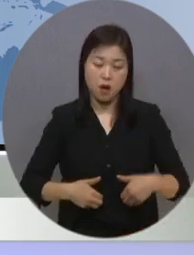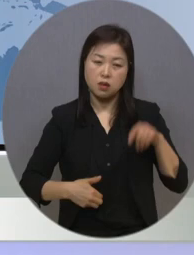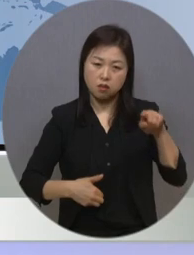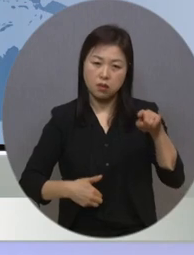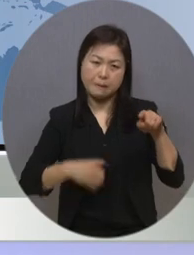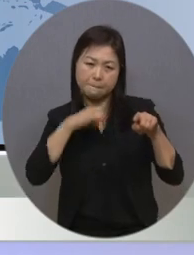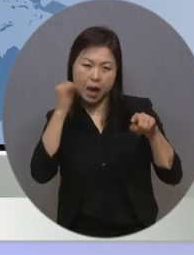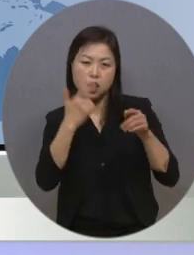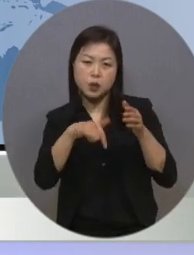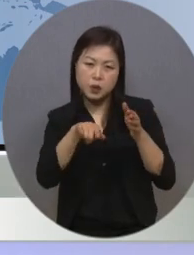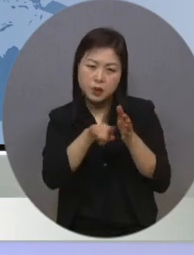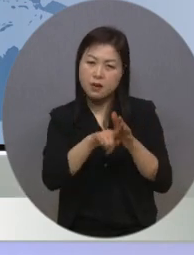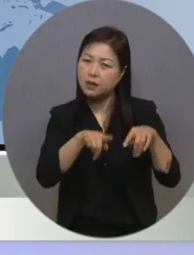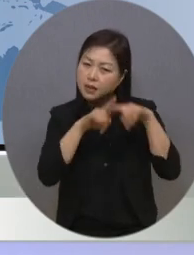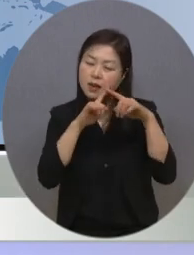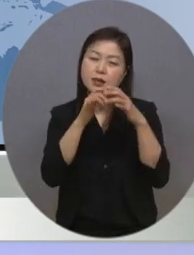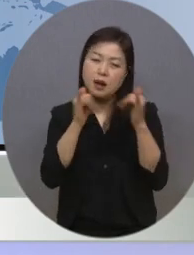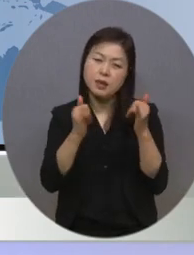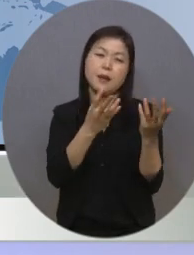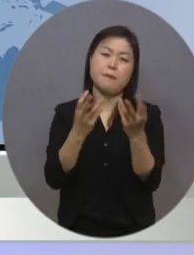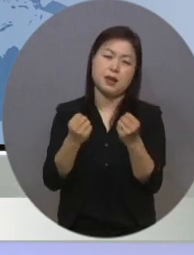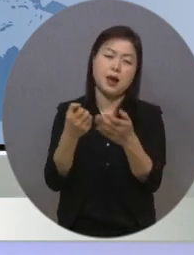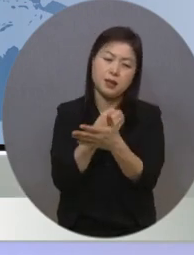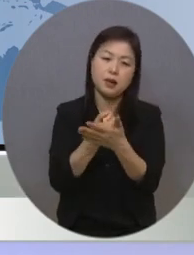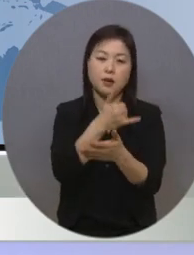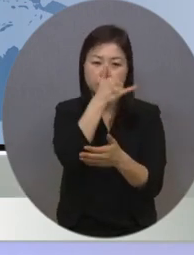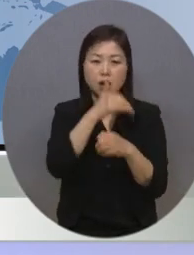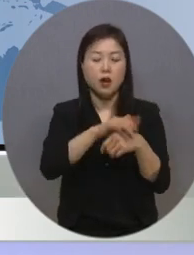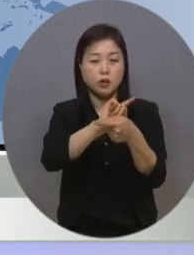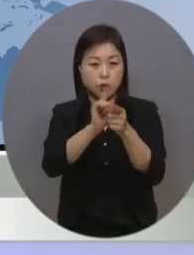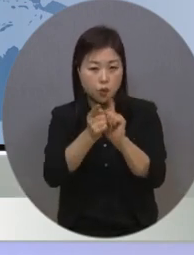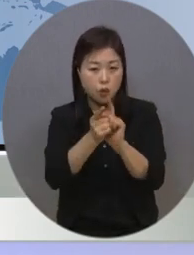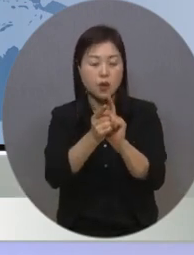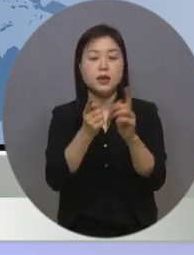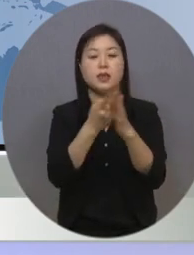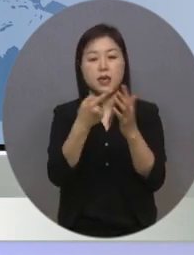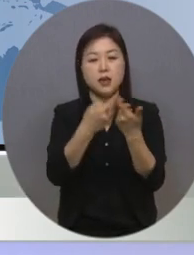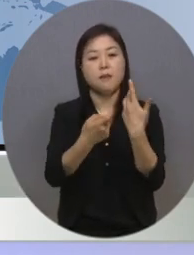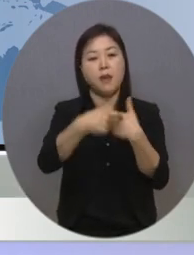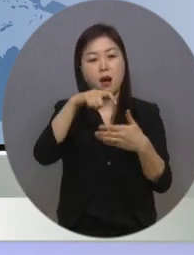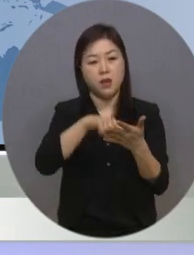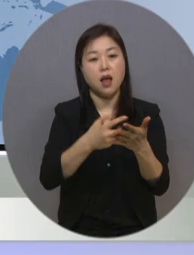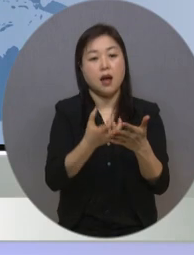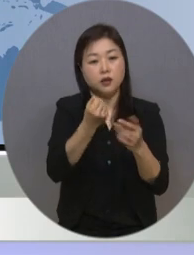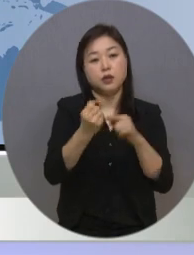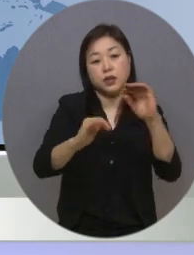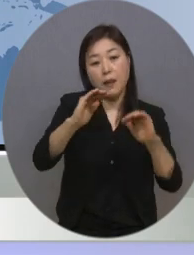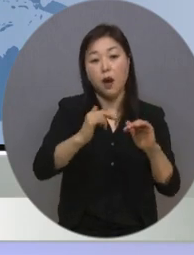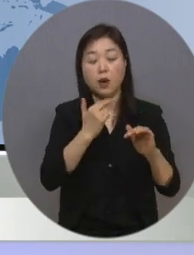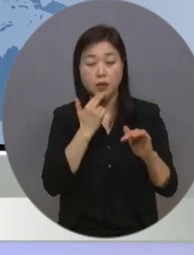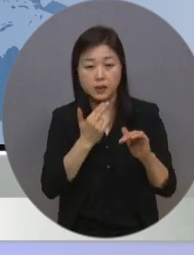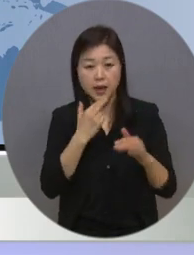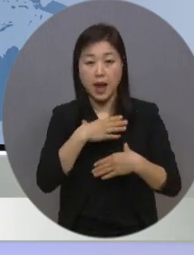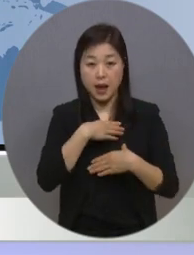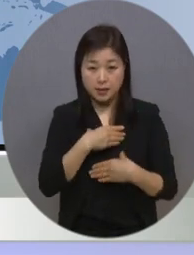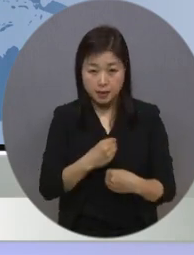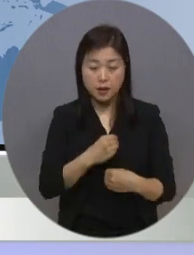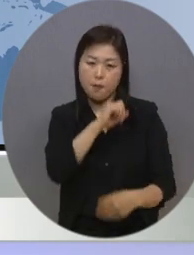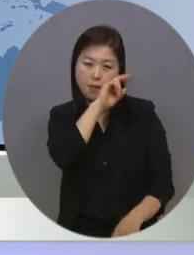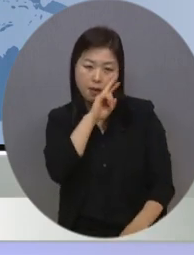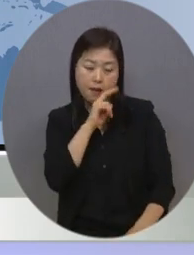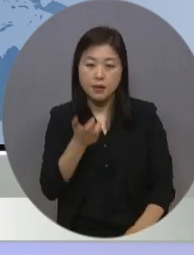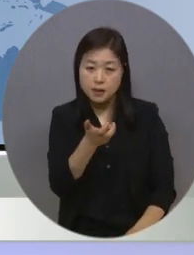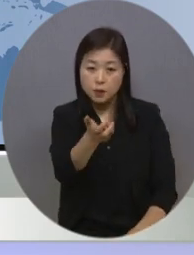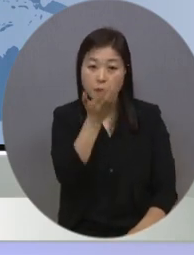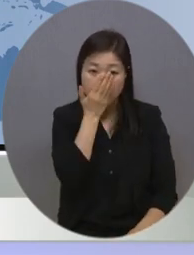이들이 있는 안타까운 현실인데요. 서로 조금 더 이해하는 마음가짐으로 차별 없이 누구나 안전하고 편리한